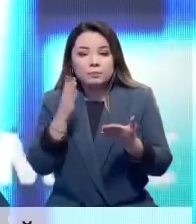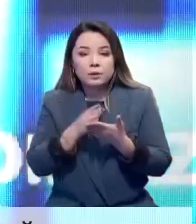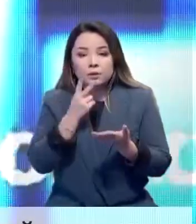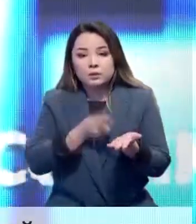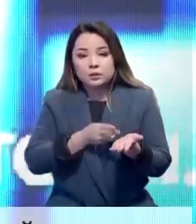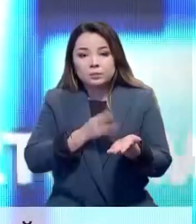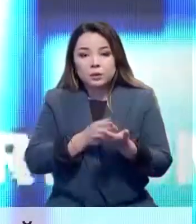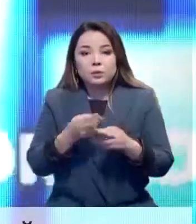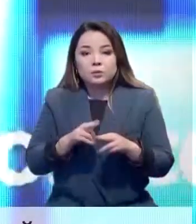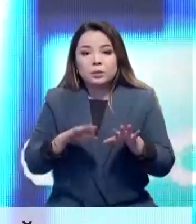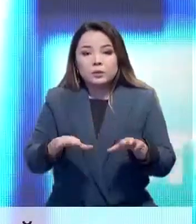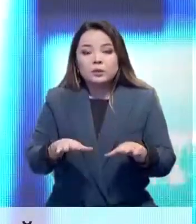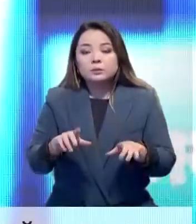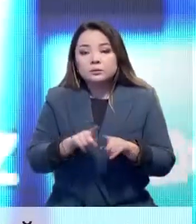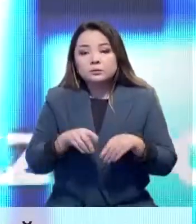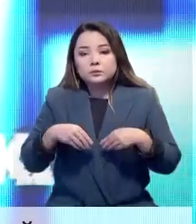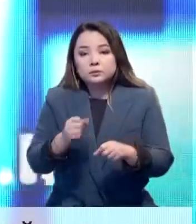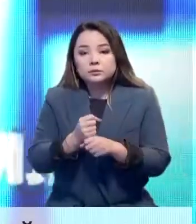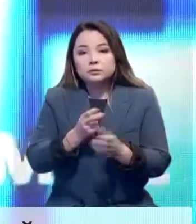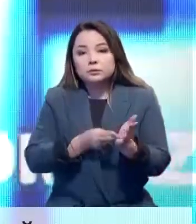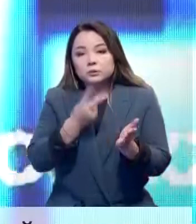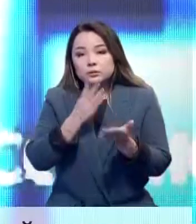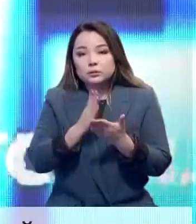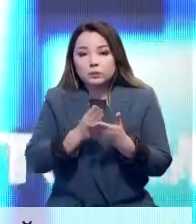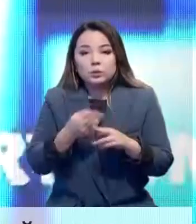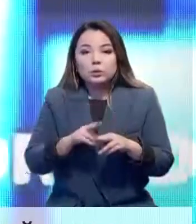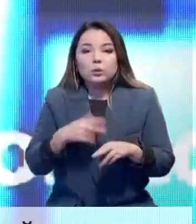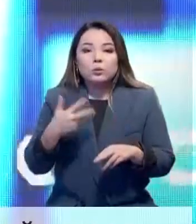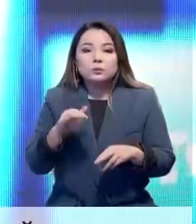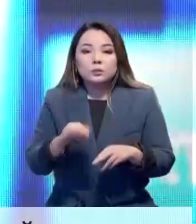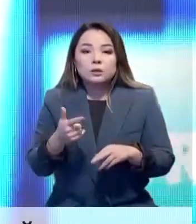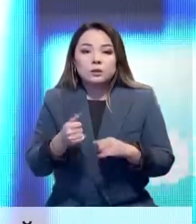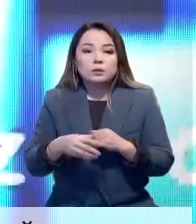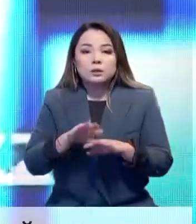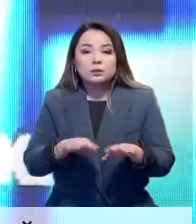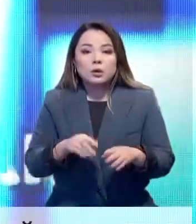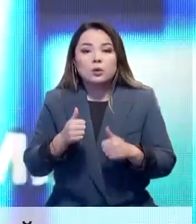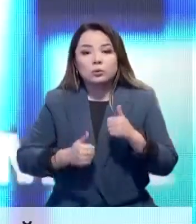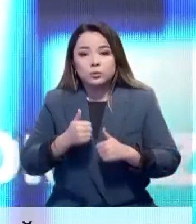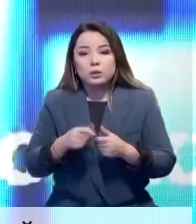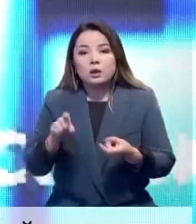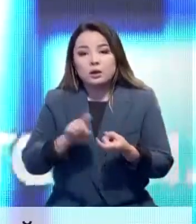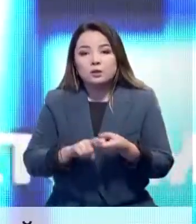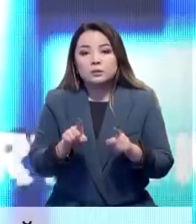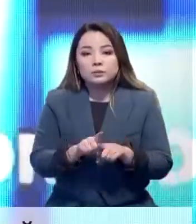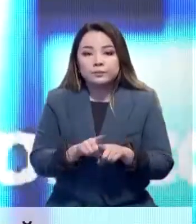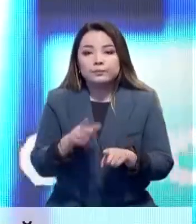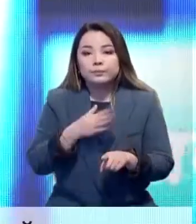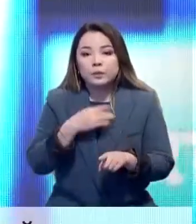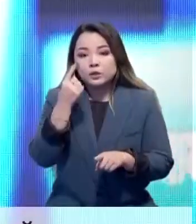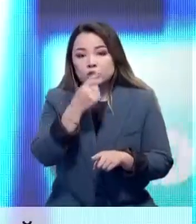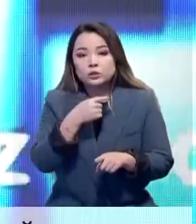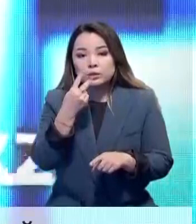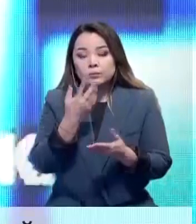дәлелдеді, болмаса ана жерде егіс егіп атқанын бізге дәлелдеп берді. 30 мың гектар жерді біз конкурс арқылы жеке